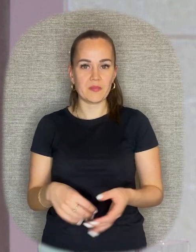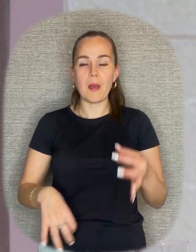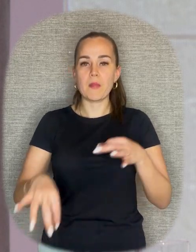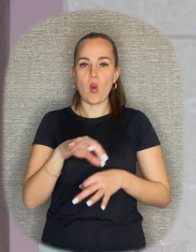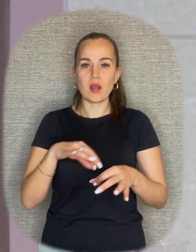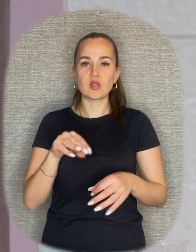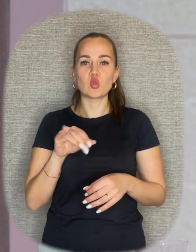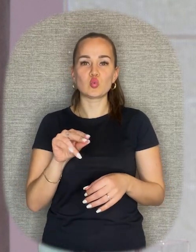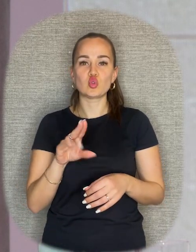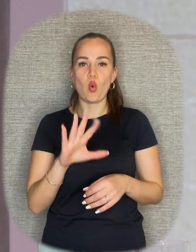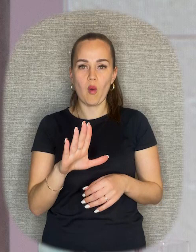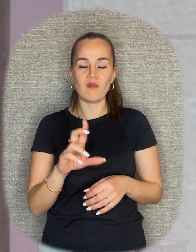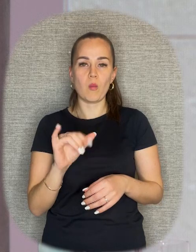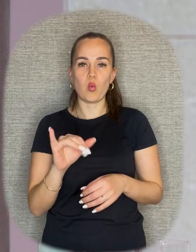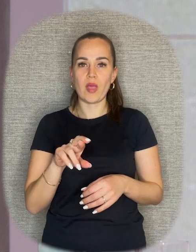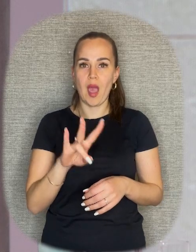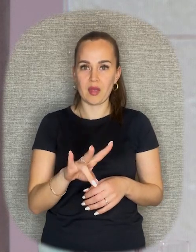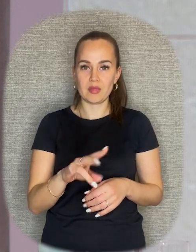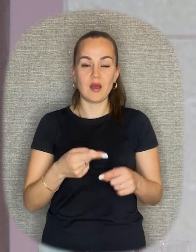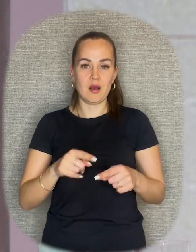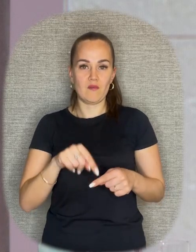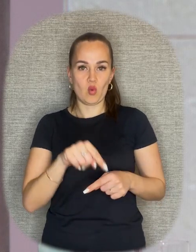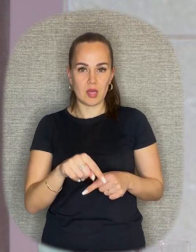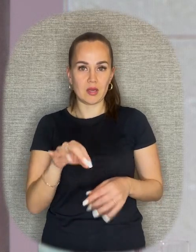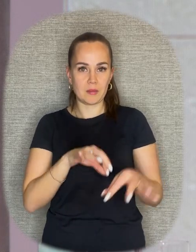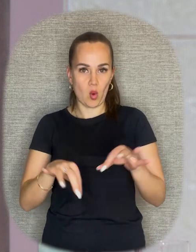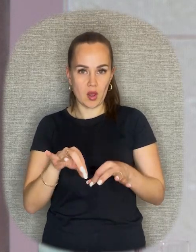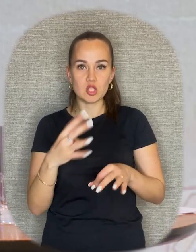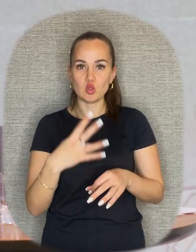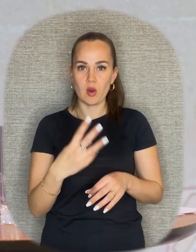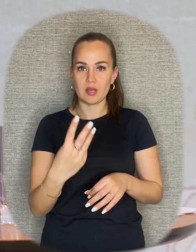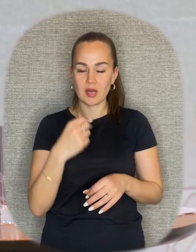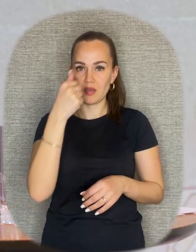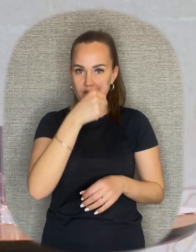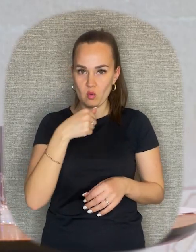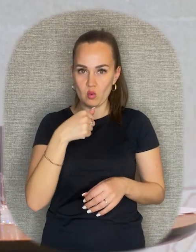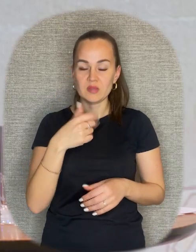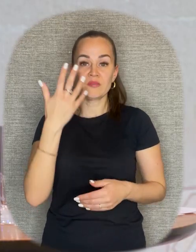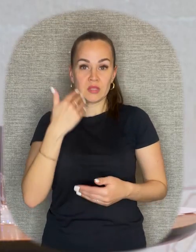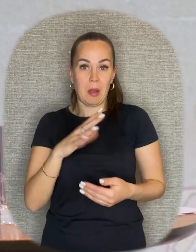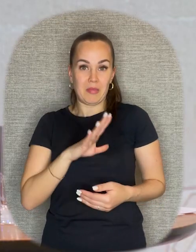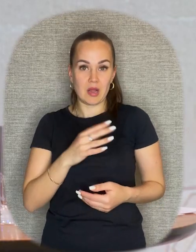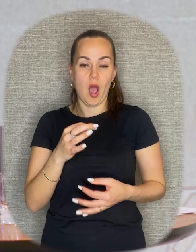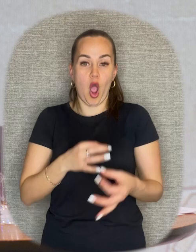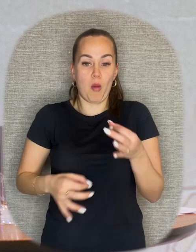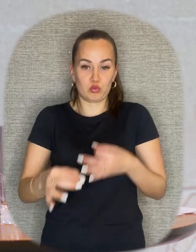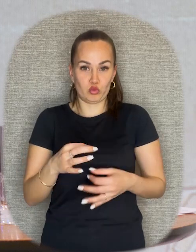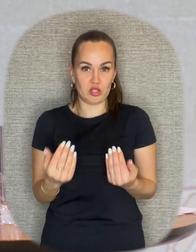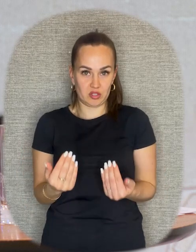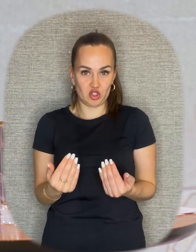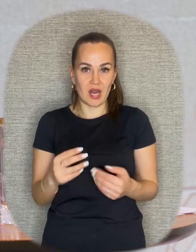многие проекты что существенно остаются актуальными до сих пор Ну например тот же самый проект Тучкова